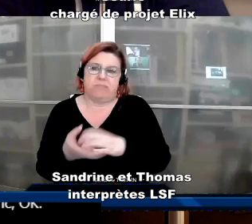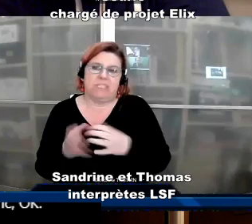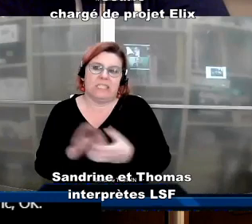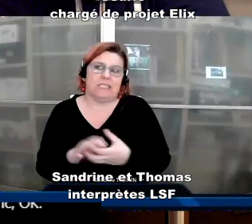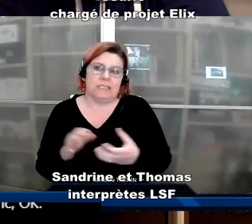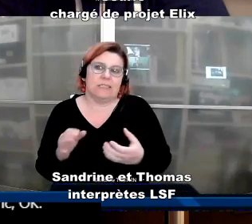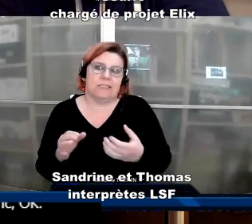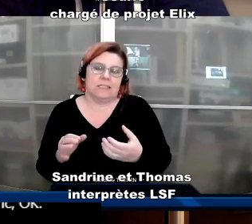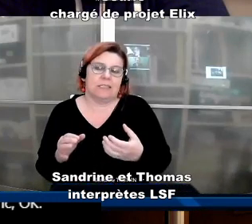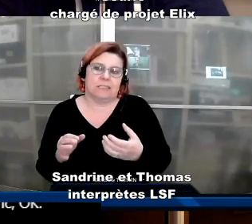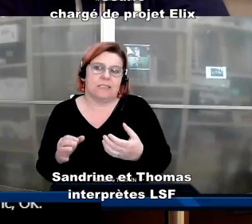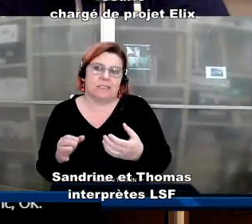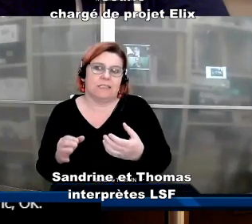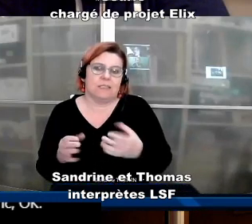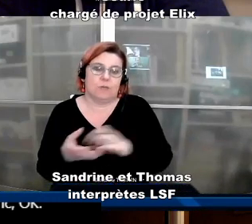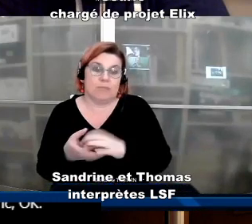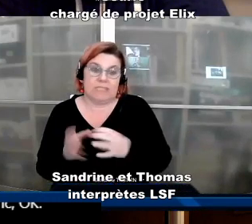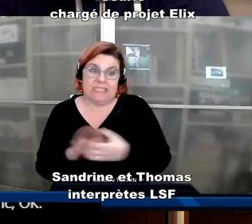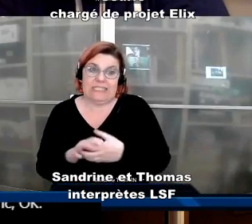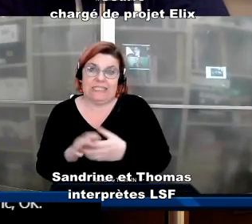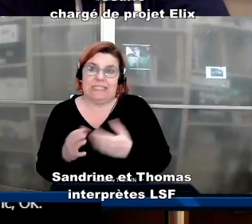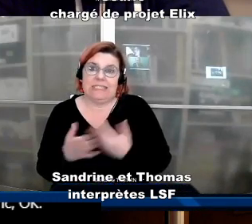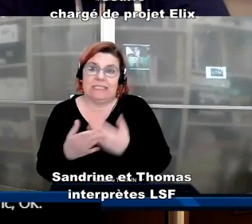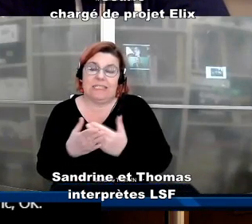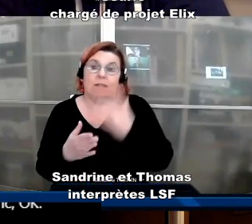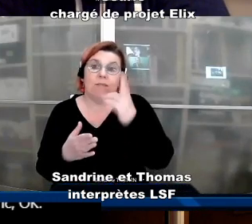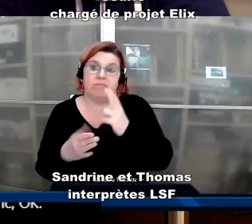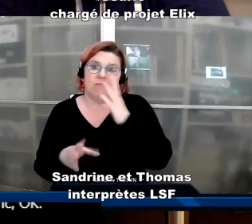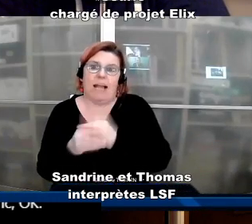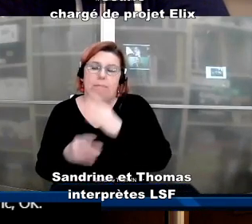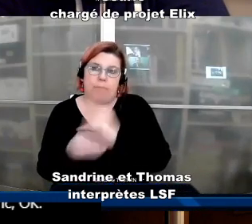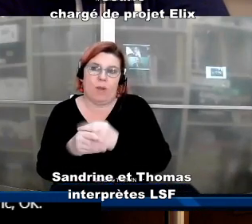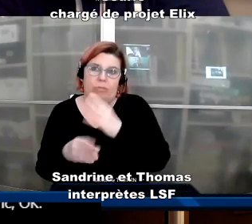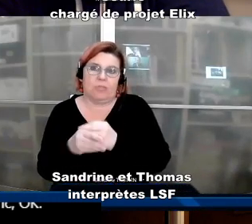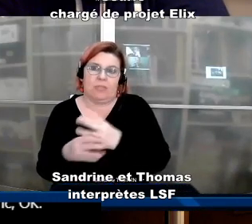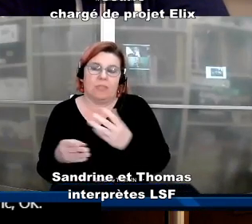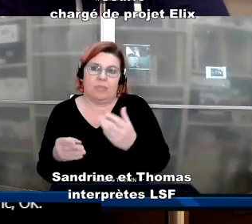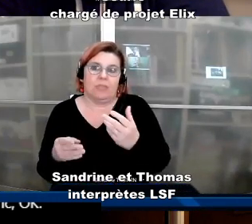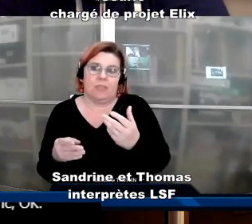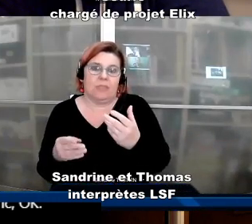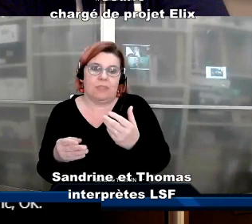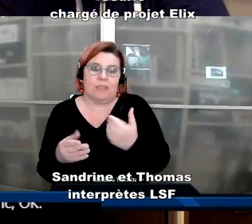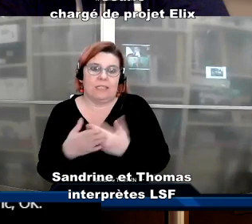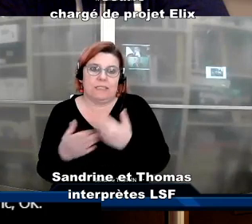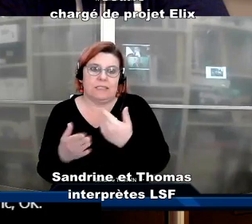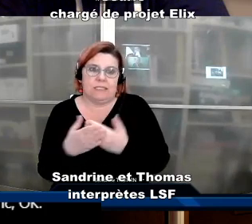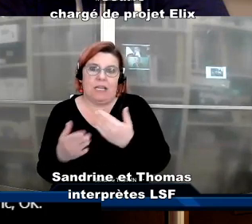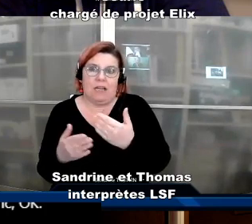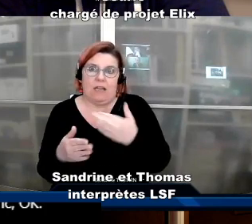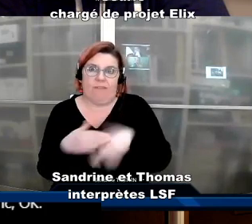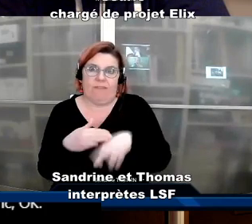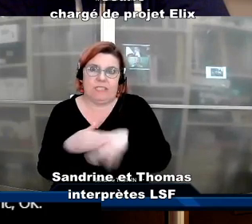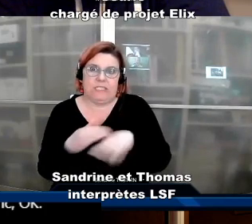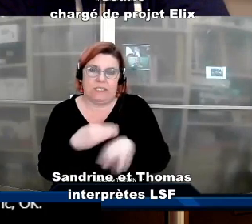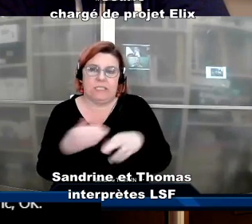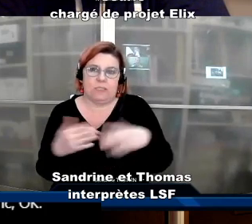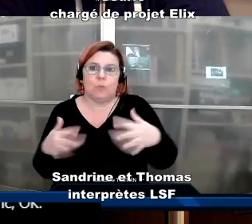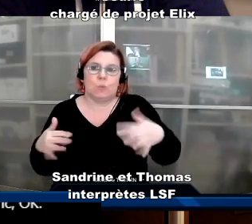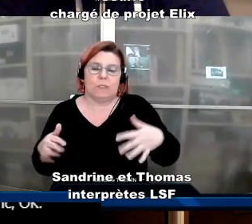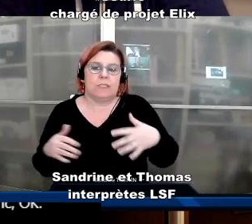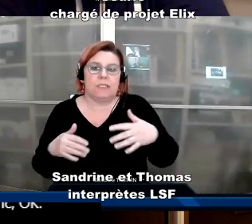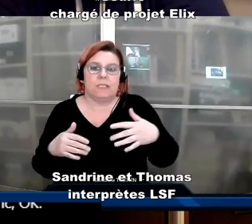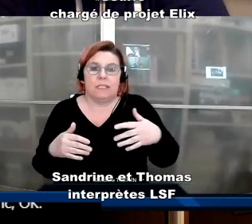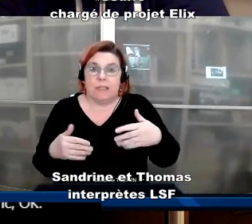c'est compliqué pour démarrer un apprentissage en ce moment et pour pouvoir réviser, quoi. Parce que là,